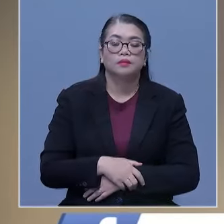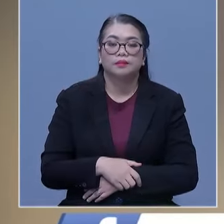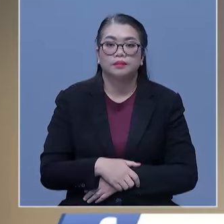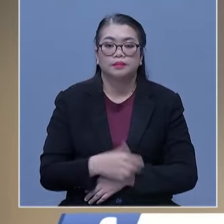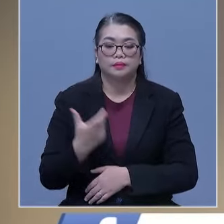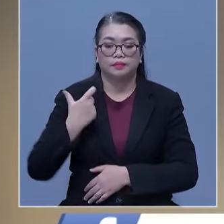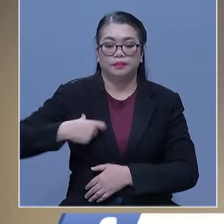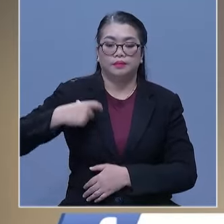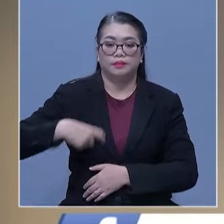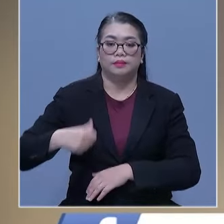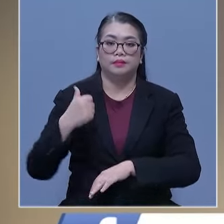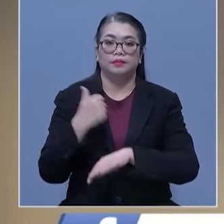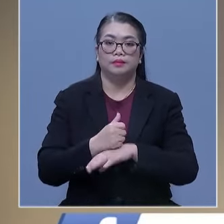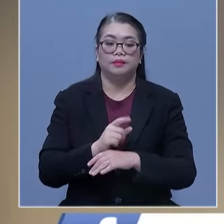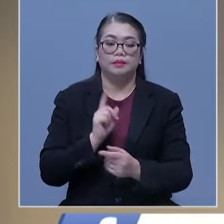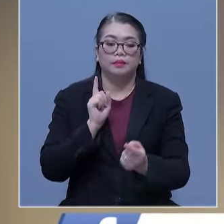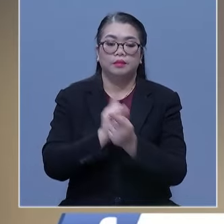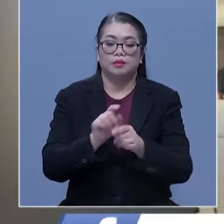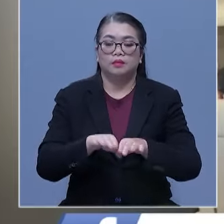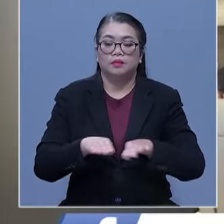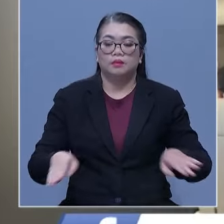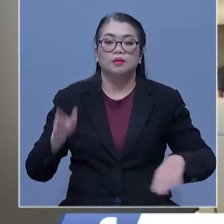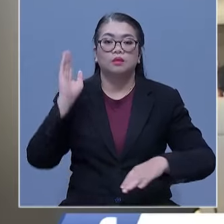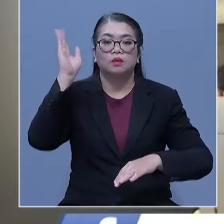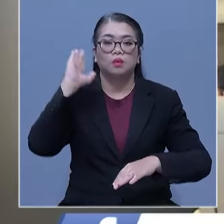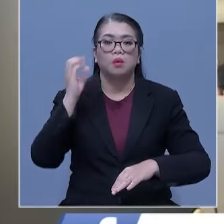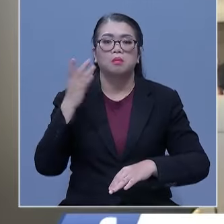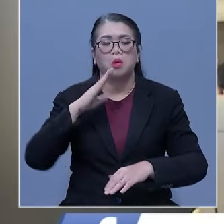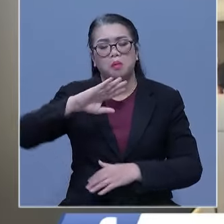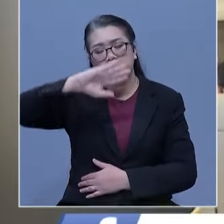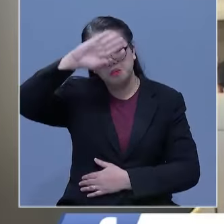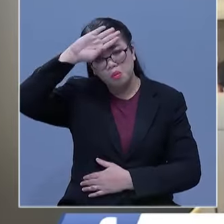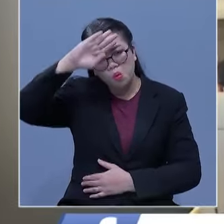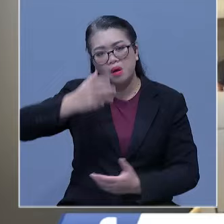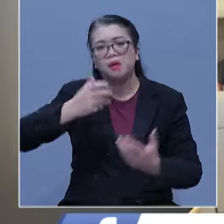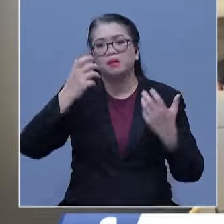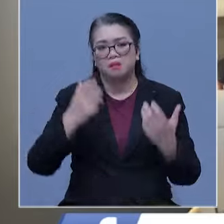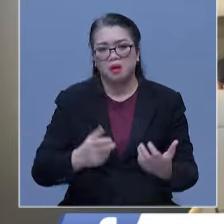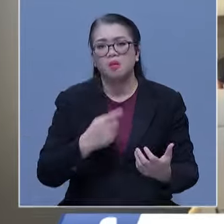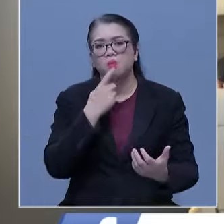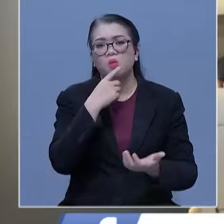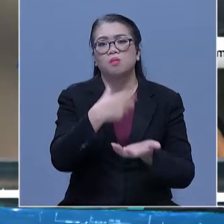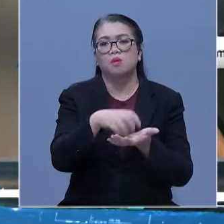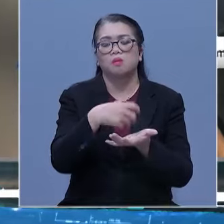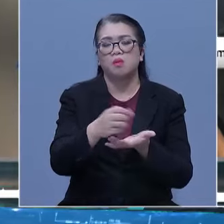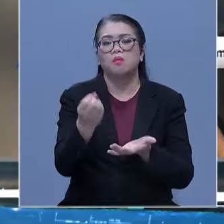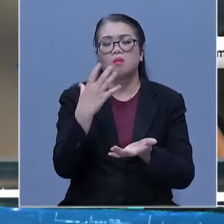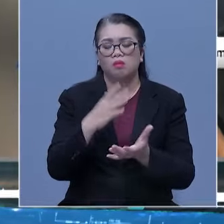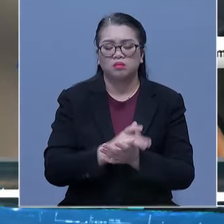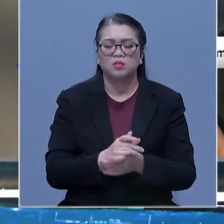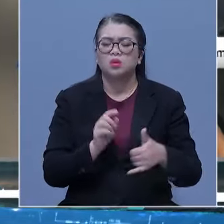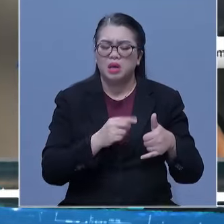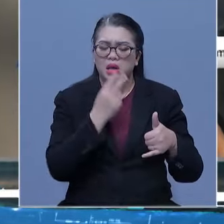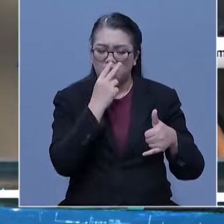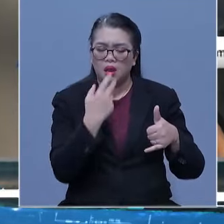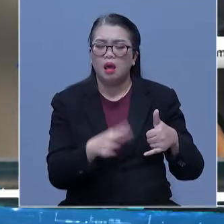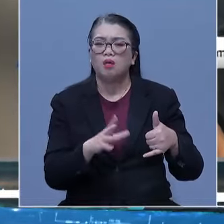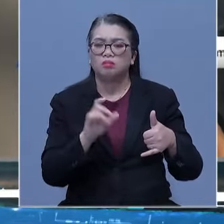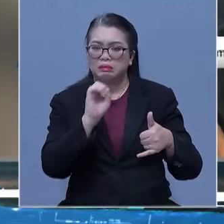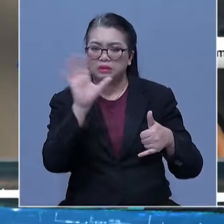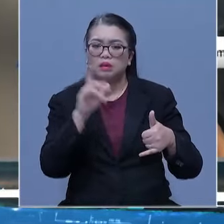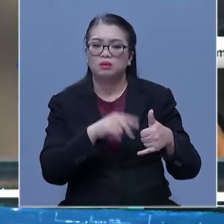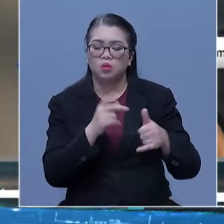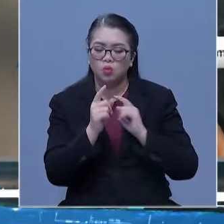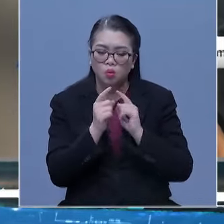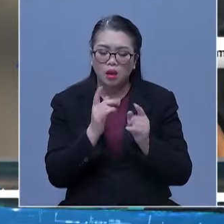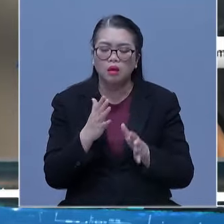อัยการอมีการตั้งโต๊ะแถลงเรื่องของคุณทักษิณค่ะท่านอธิบดีอัยการท่านนึงท่านบอกว่าคือได้คุยกับ